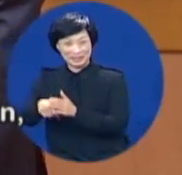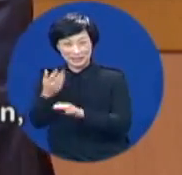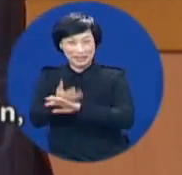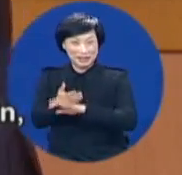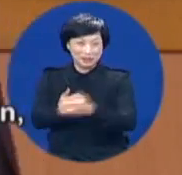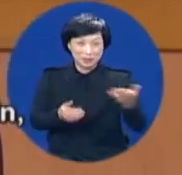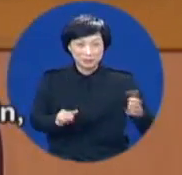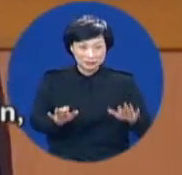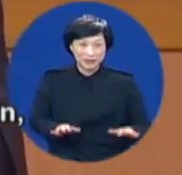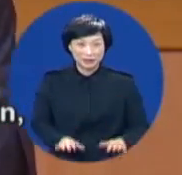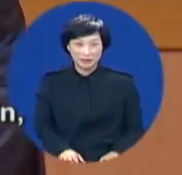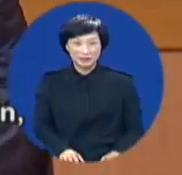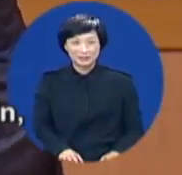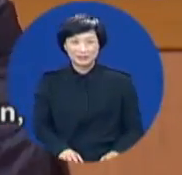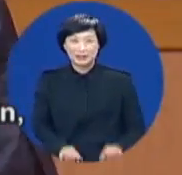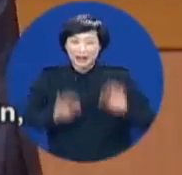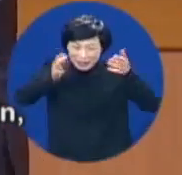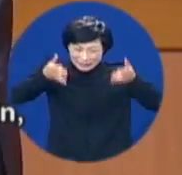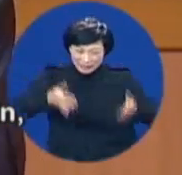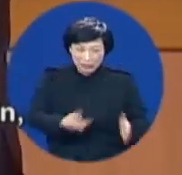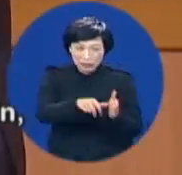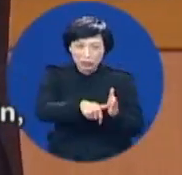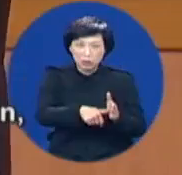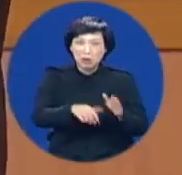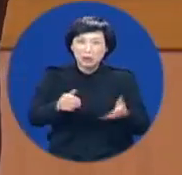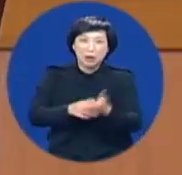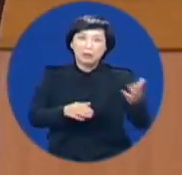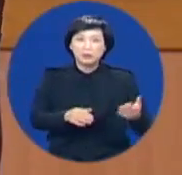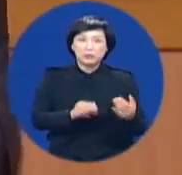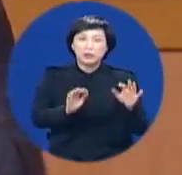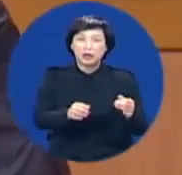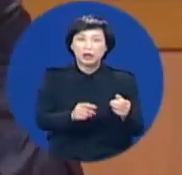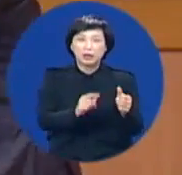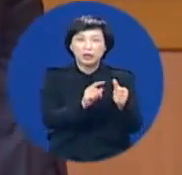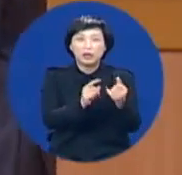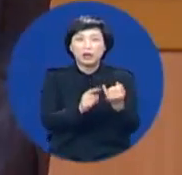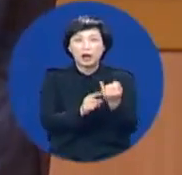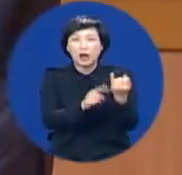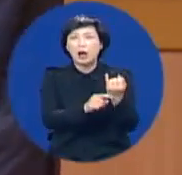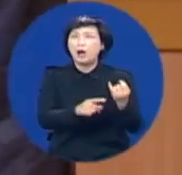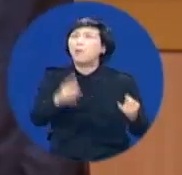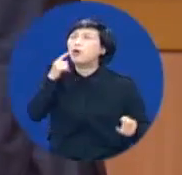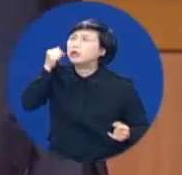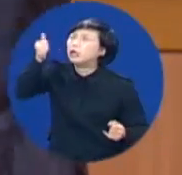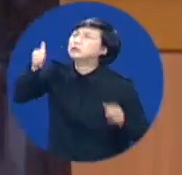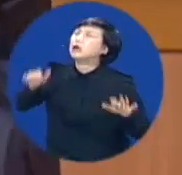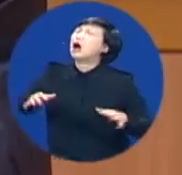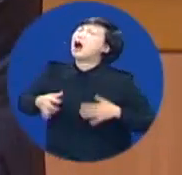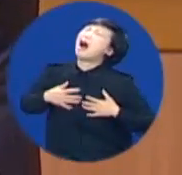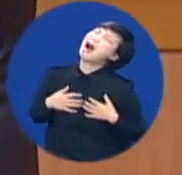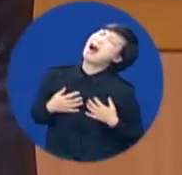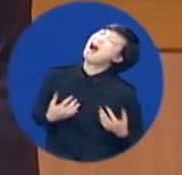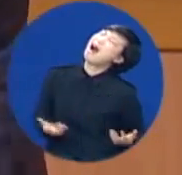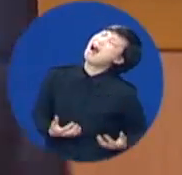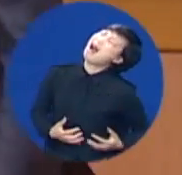애기라면서도 목사님 나 죽었어요. 아이고 힘들어 죽겠어.